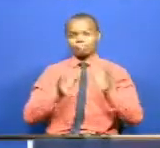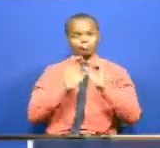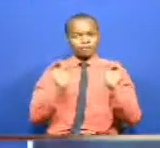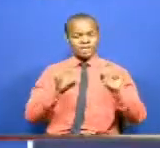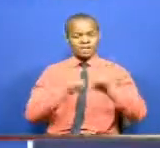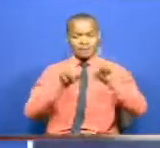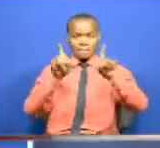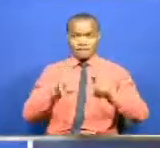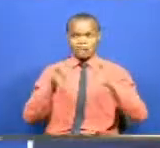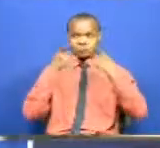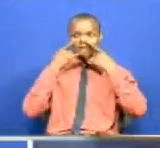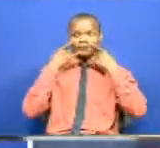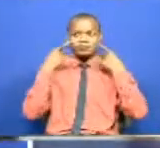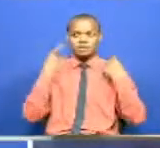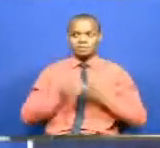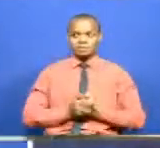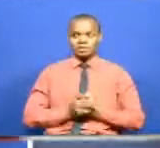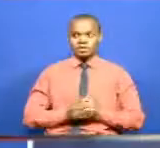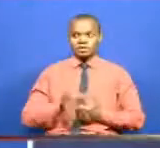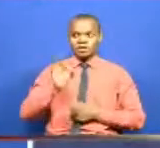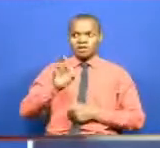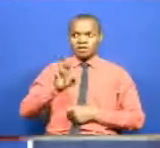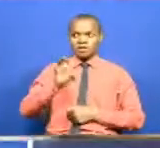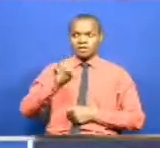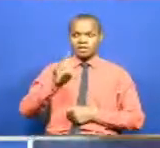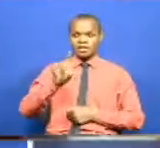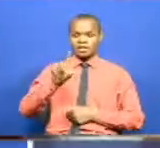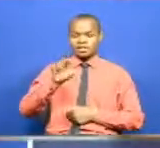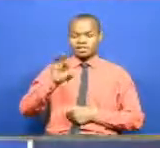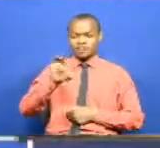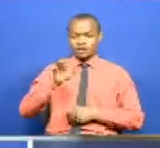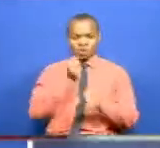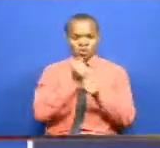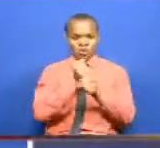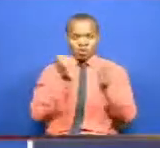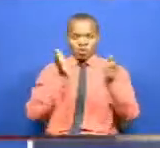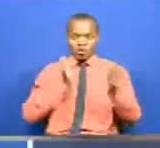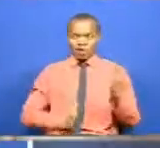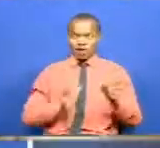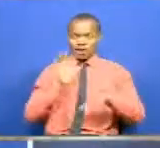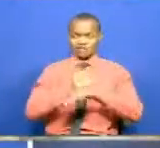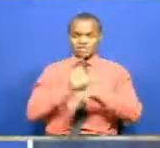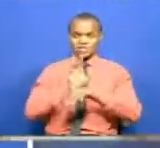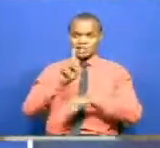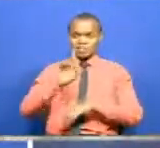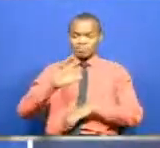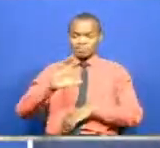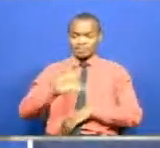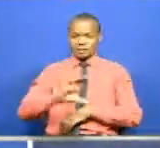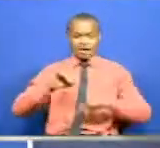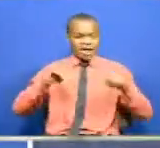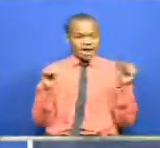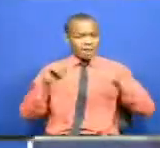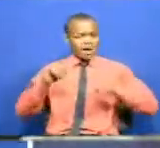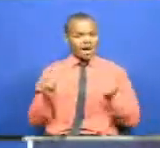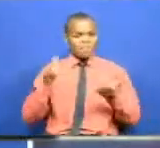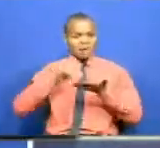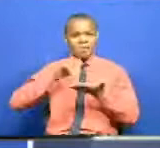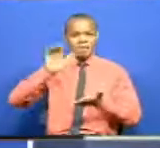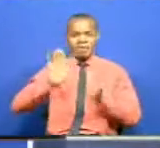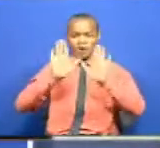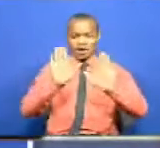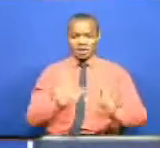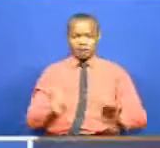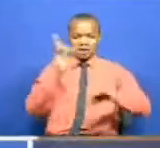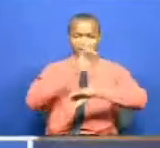barakoa. Frederick Wangai, mfanyikazi wa shirika la KBC, alifurahia kuwa siku yake muhimu iliwadia na